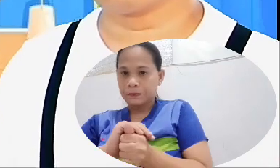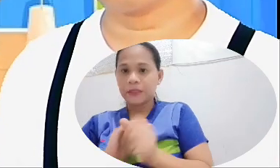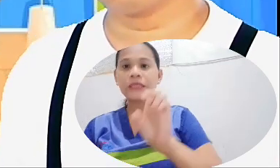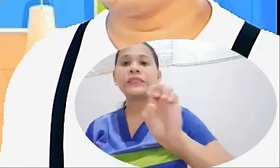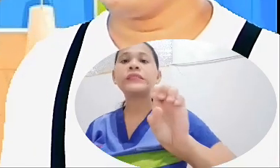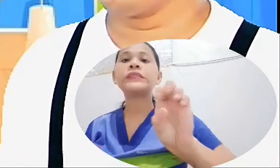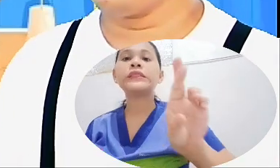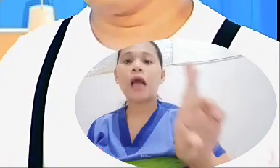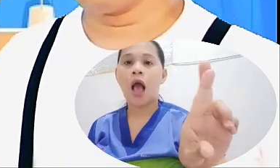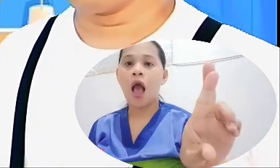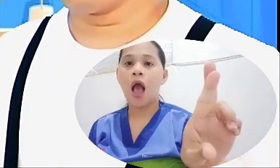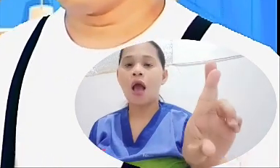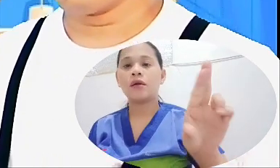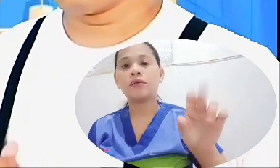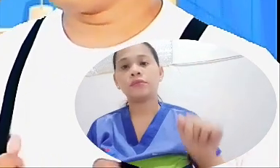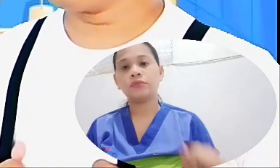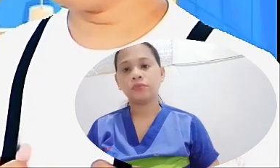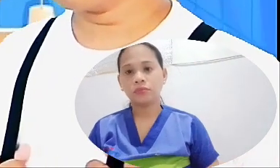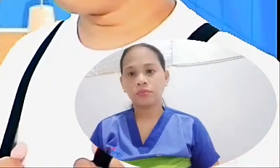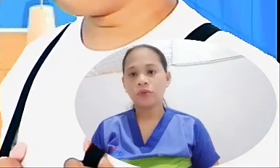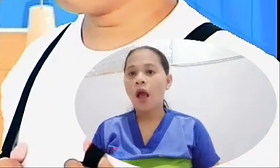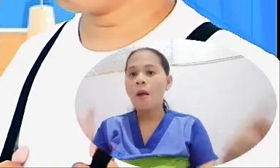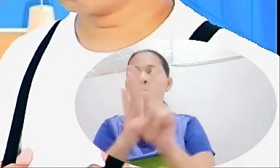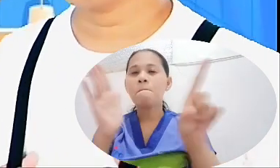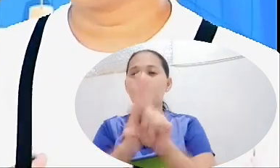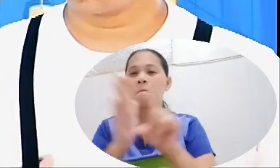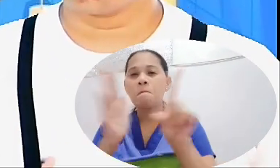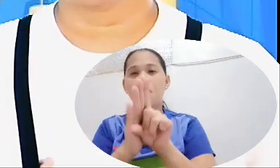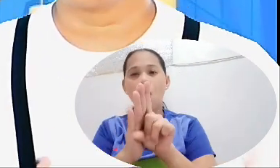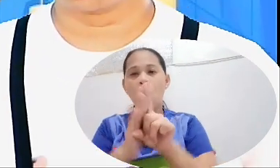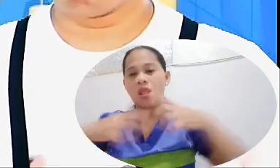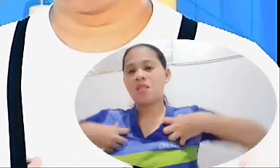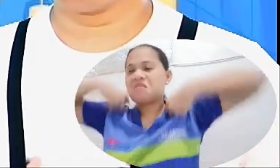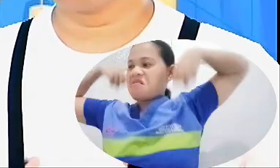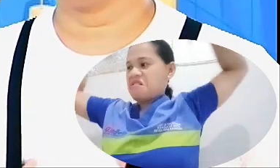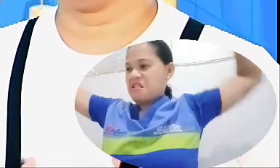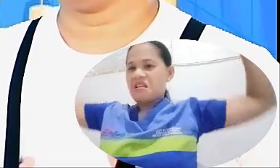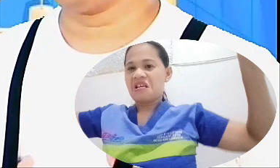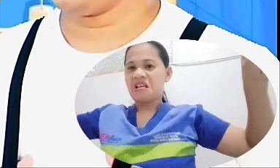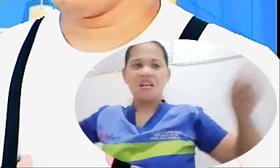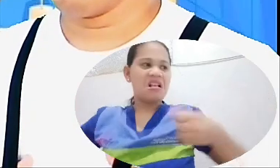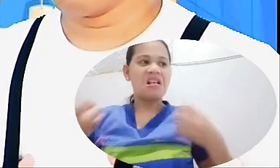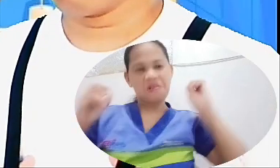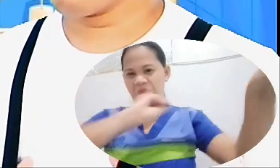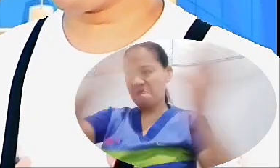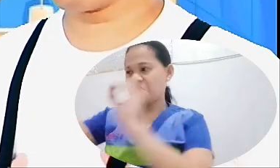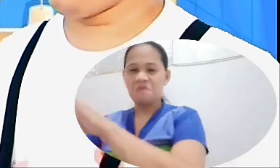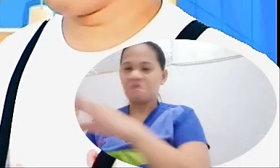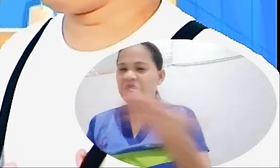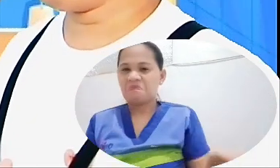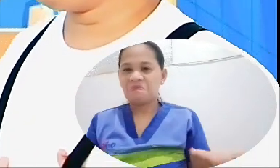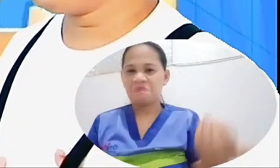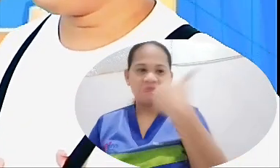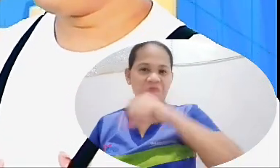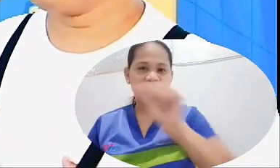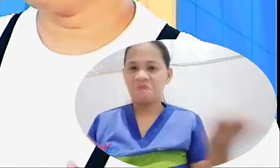loob ka muna ng banyo, ha? Hindi ka pwedeng magtubad ng saan-saan. Bakit